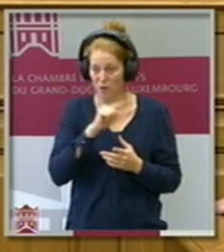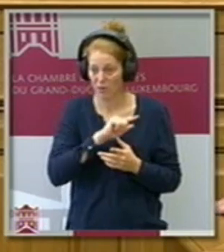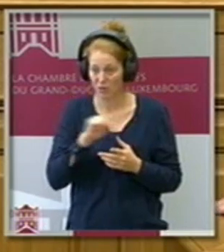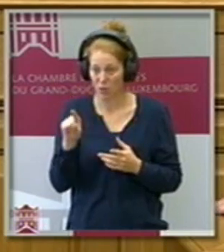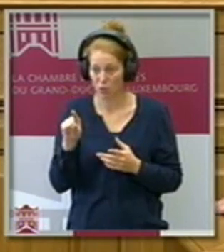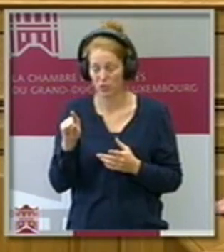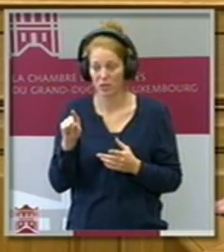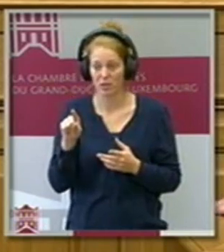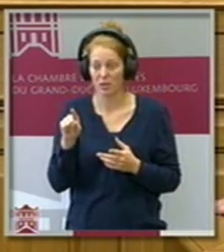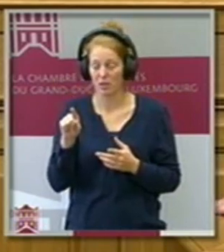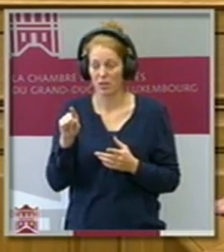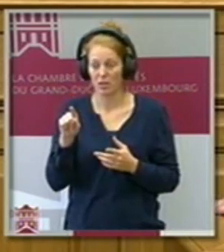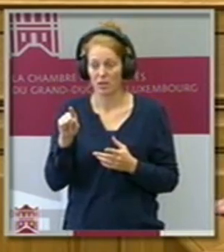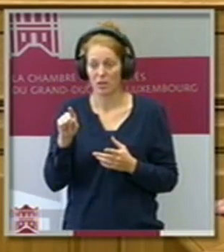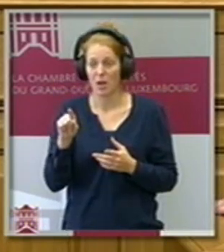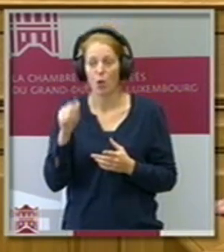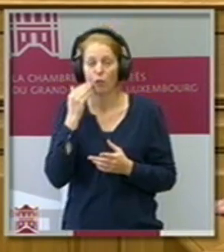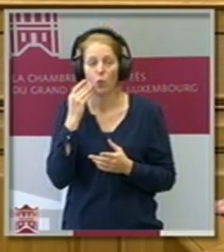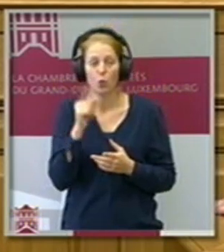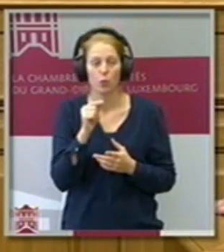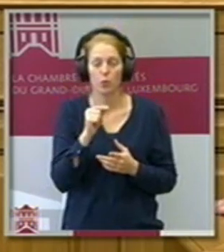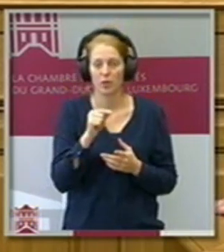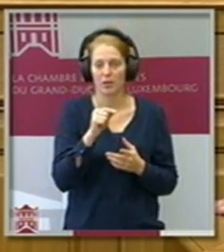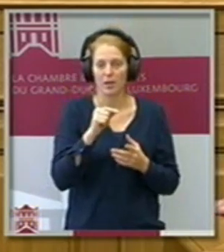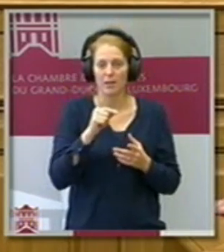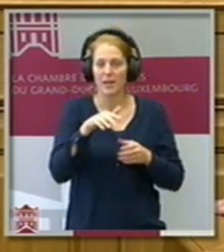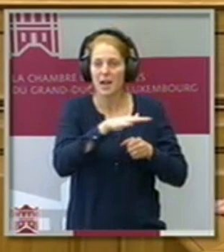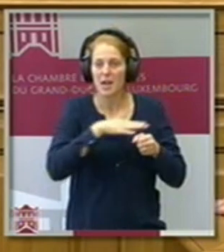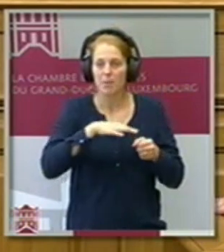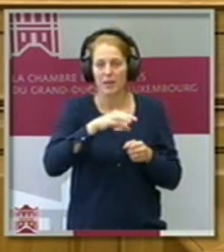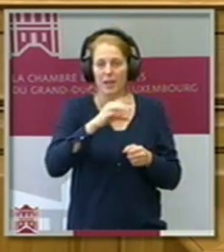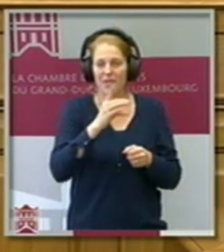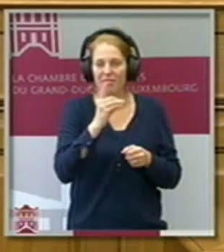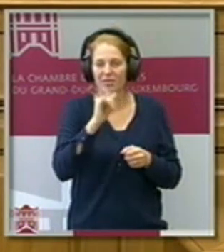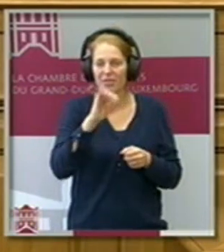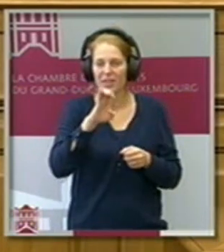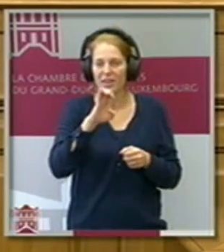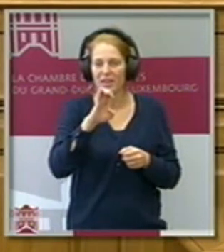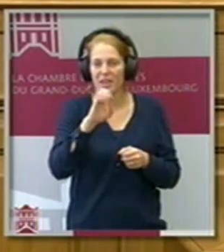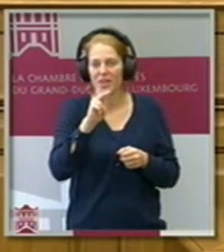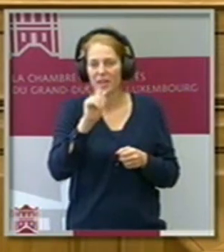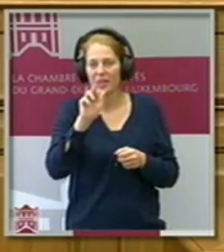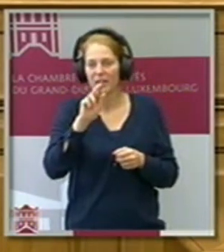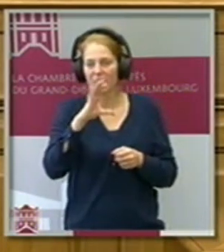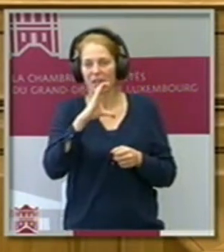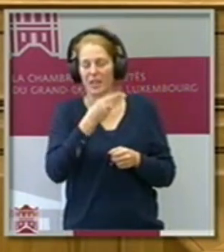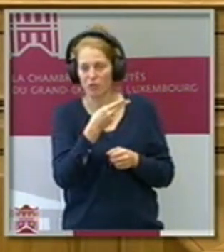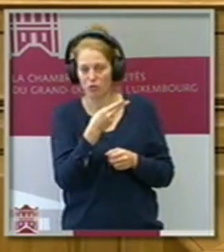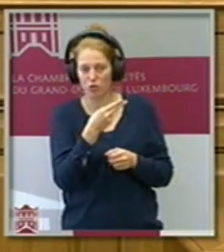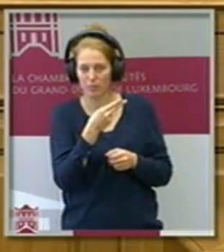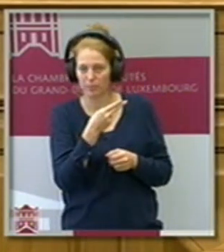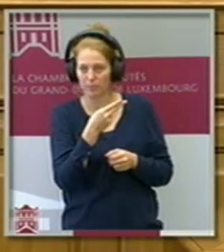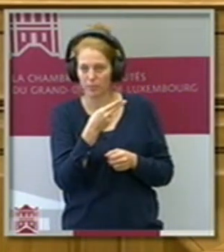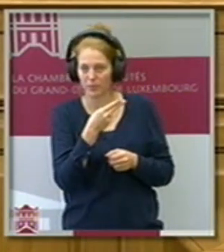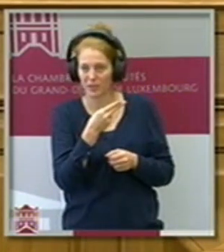von Niederranden zweimal. Lürenzweiler Gemeng dreimal. Oder man müsste den Staat Lëtzebuerg alle 10 Jahre bei dem